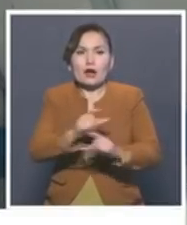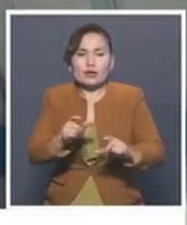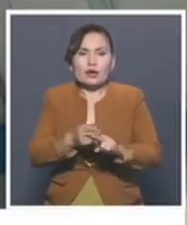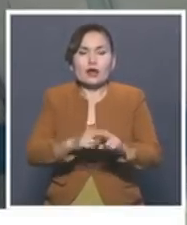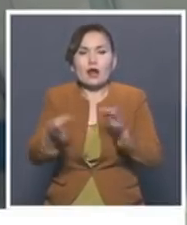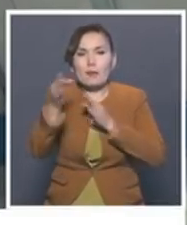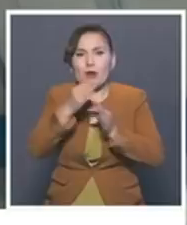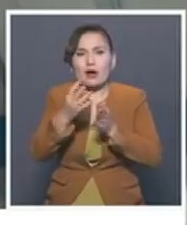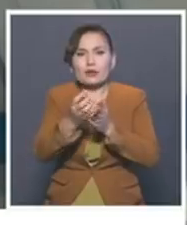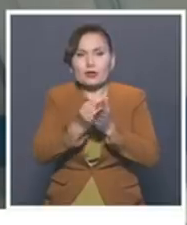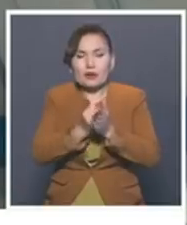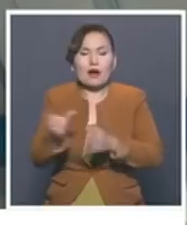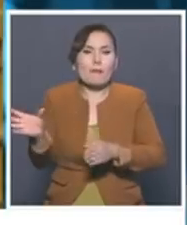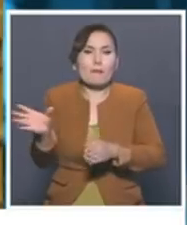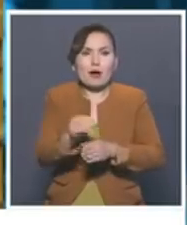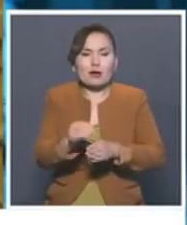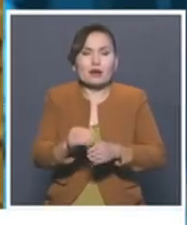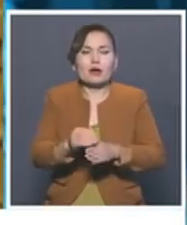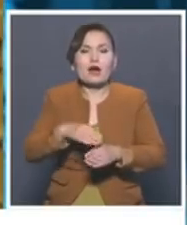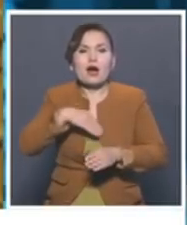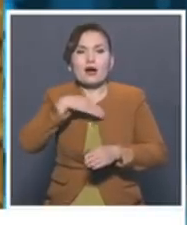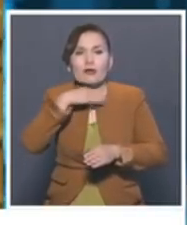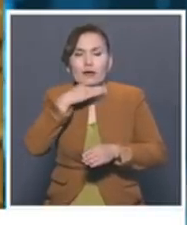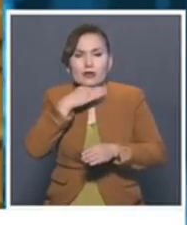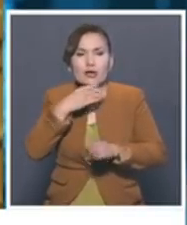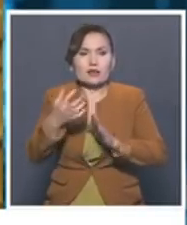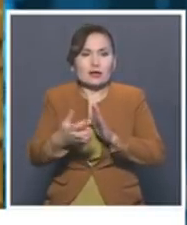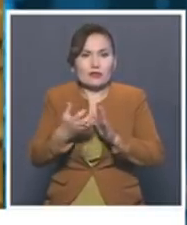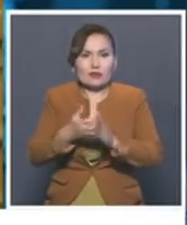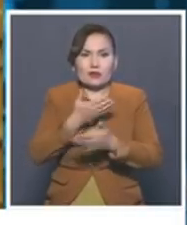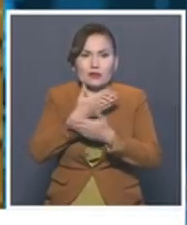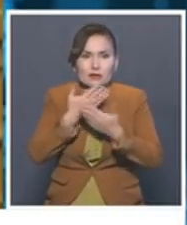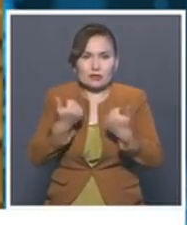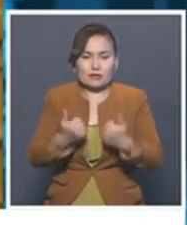дәріханалардағы препарат тапшылығы да тұрақталды. 450 мыңдай